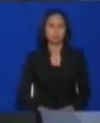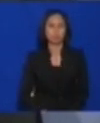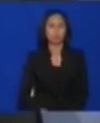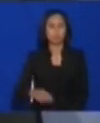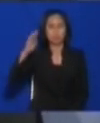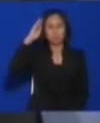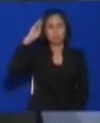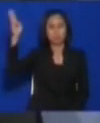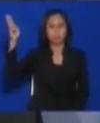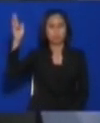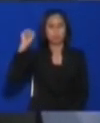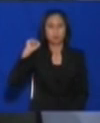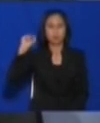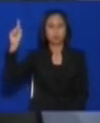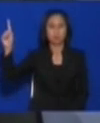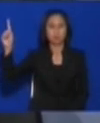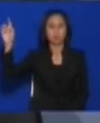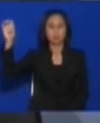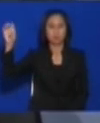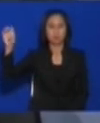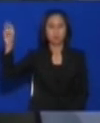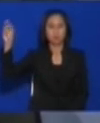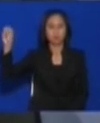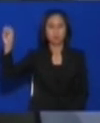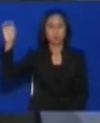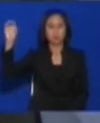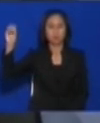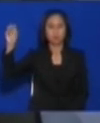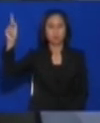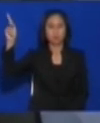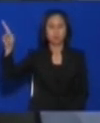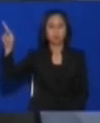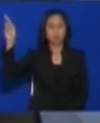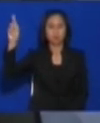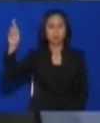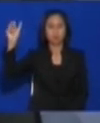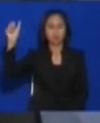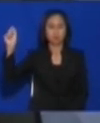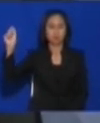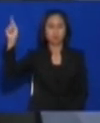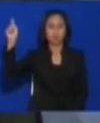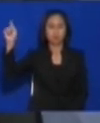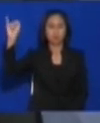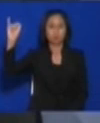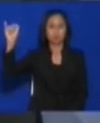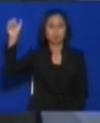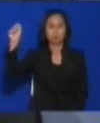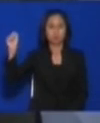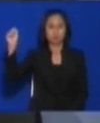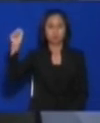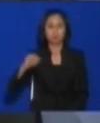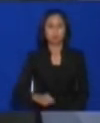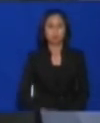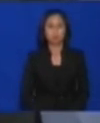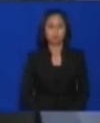demokratis pemimpin yang mampu merangkul semua golongan mengedepankan kerukunan beras persatuan dan keadilan untuk menuju besar